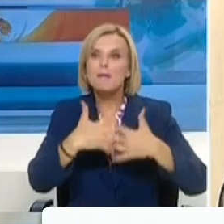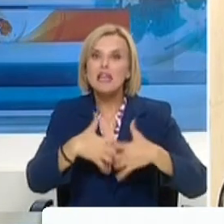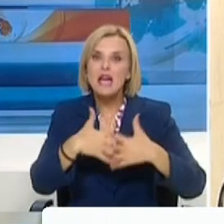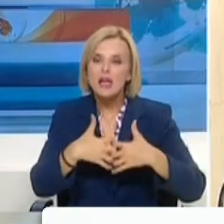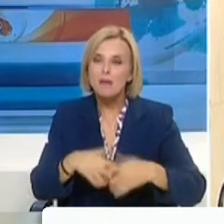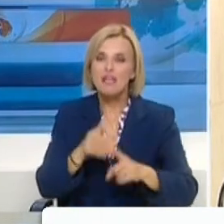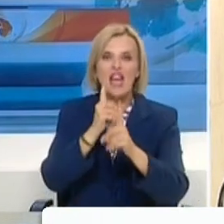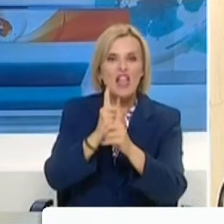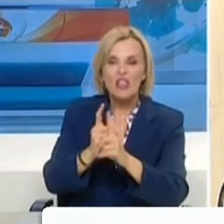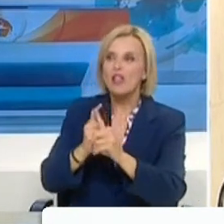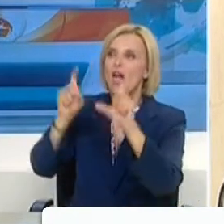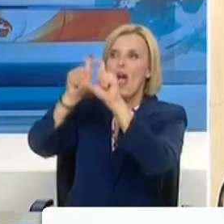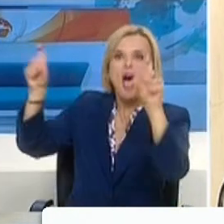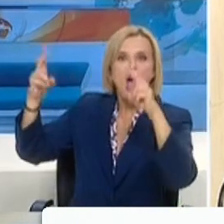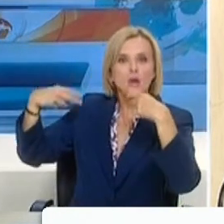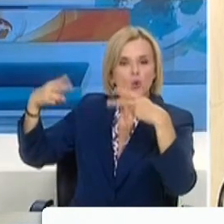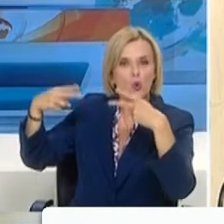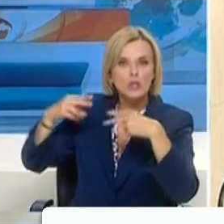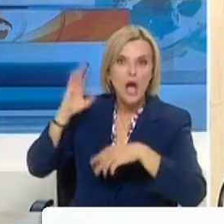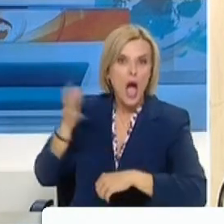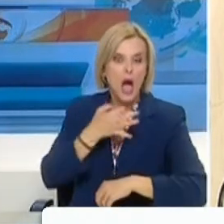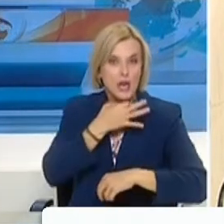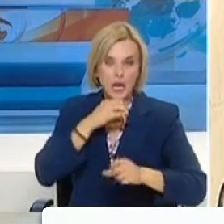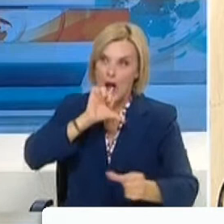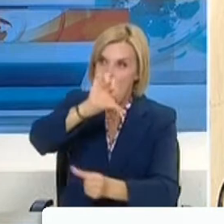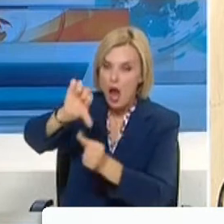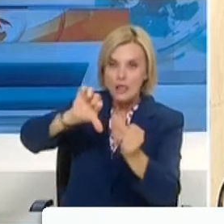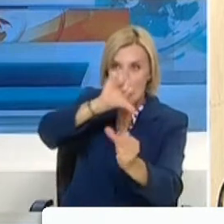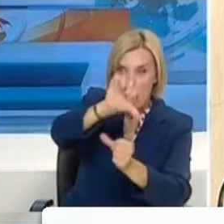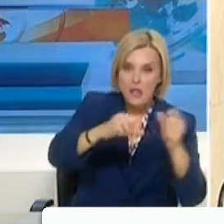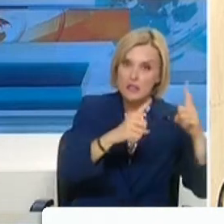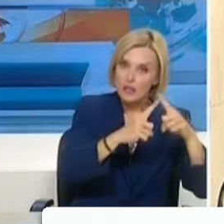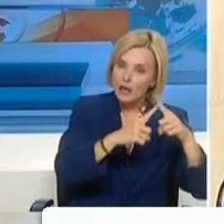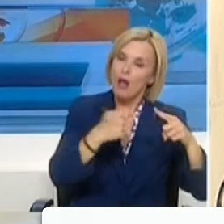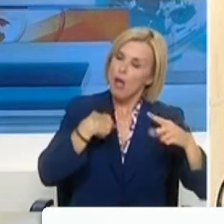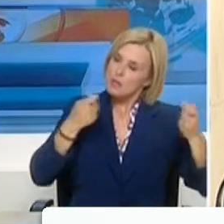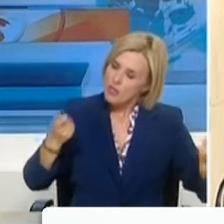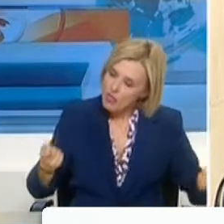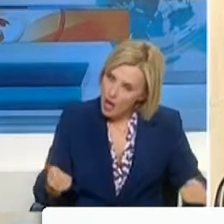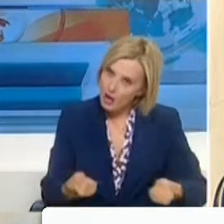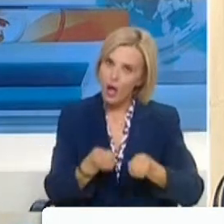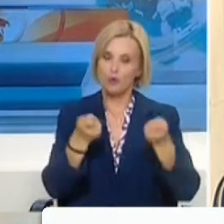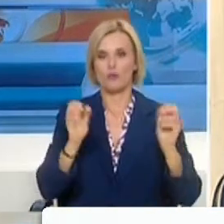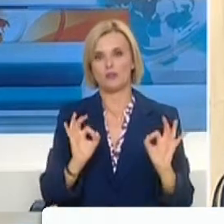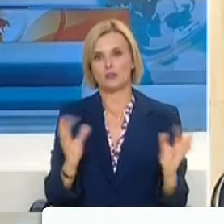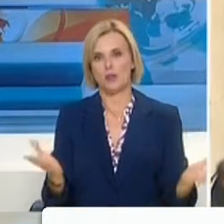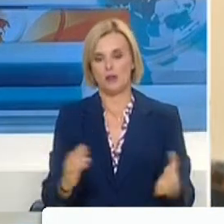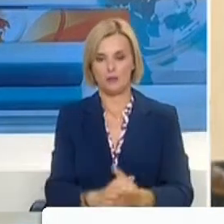είναι οι μονάδες εντατικής θεραπείας. Εφόσον χρειαστεί να γίνει σε τεχνικό επίπεδο προσαρμογές, βεβαίως και θα τις κάνουμε.